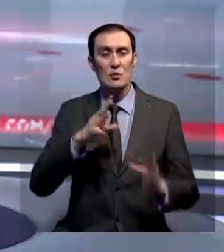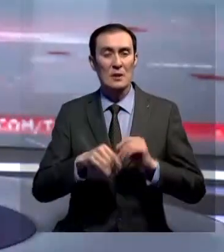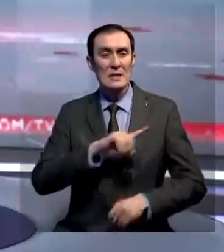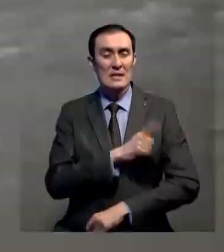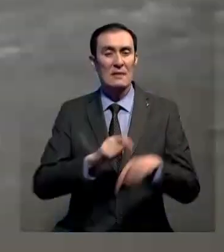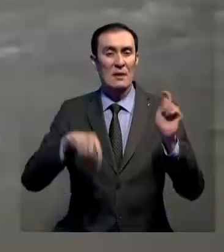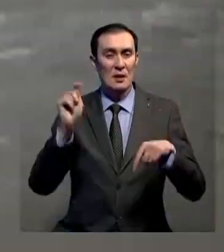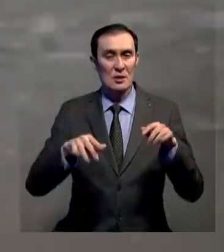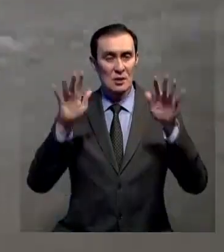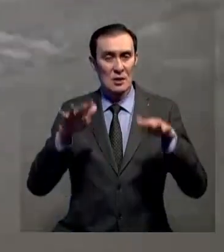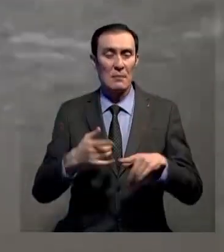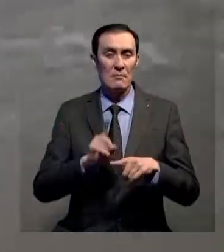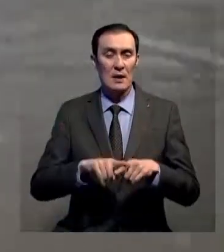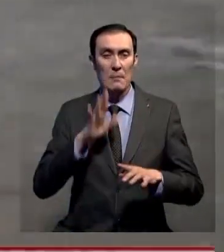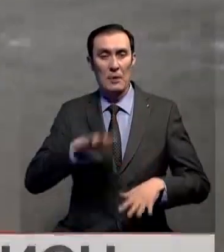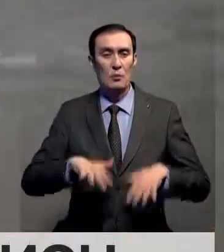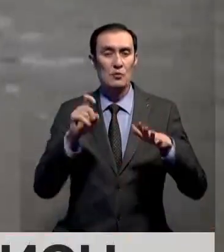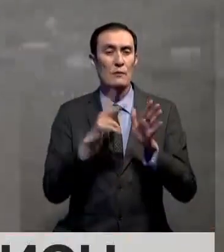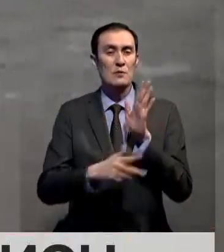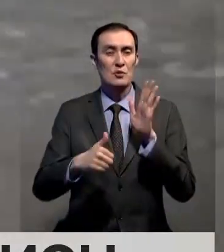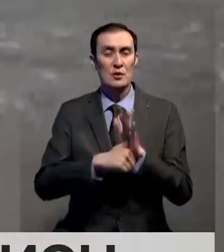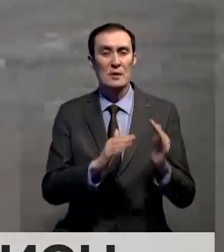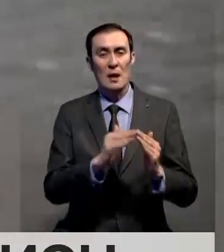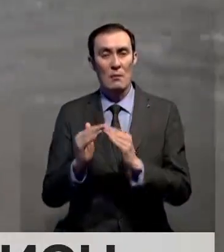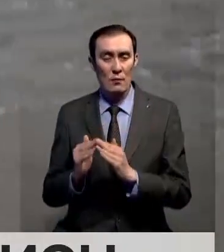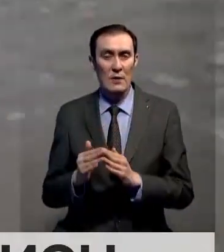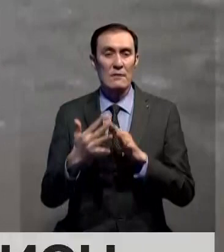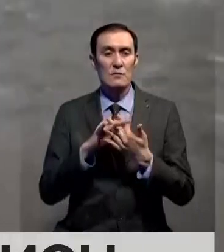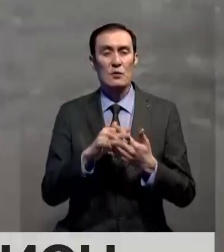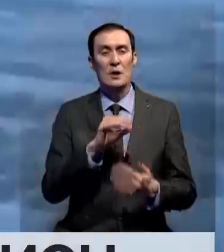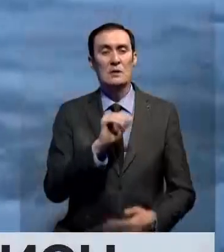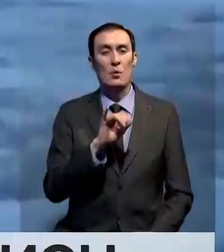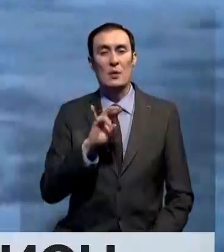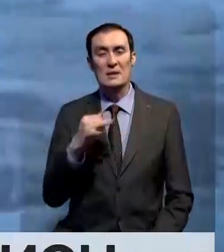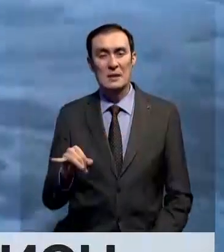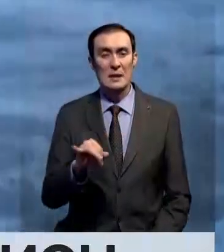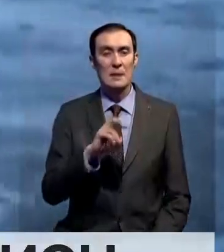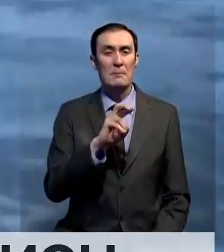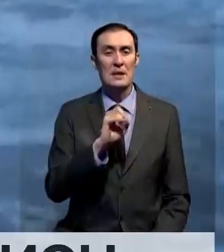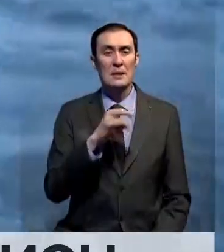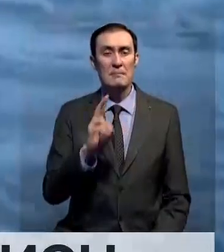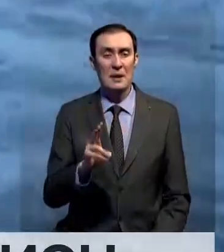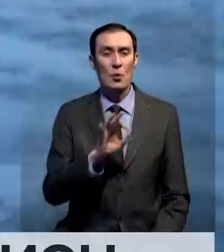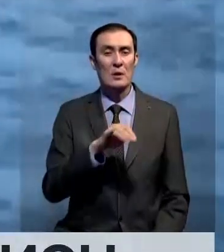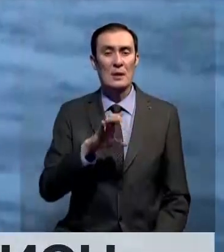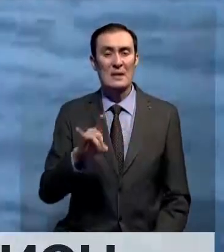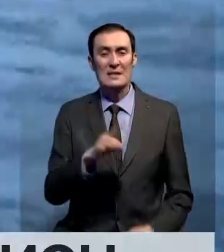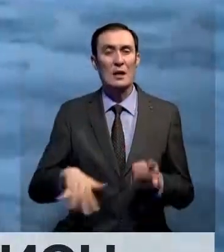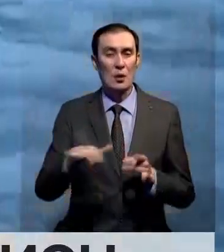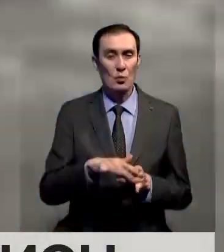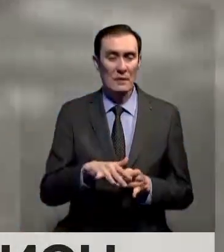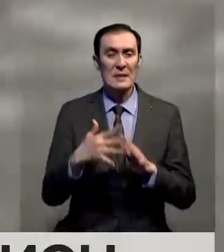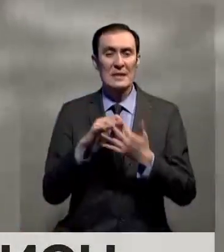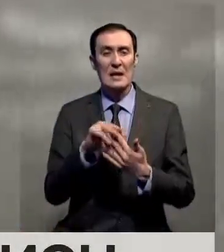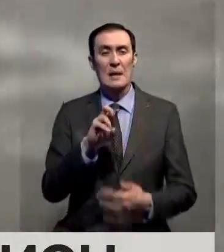дождя подтопленными там оказались 186 дворов частных домов в селах Сауранского, Байдебекского, Урдбасинского районов. В